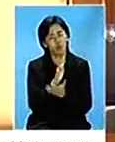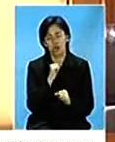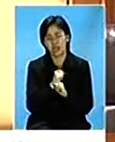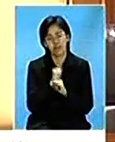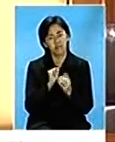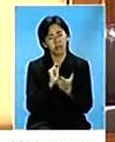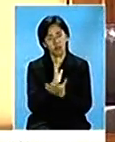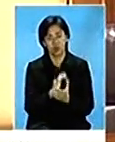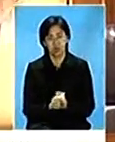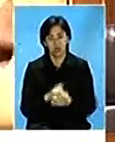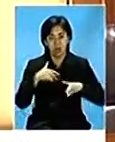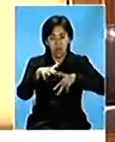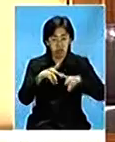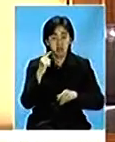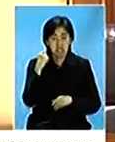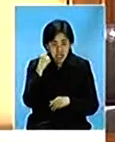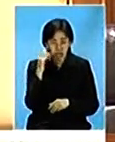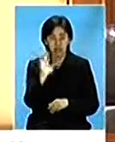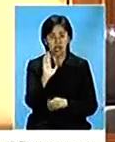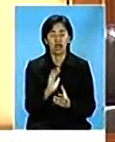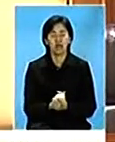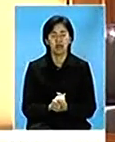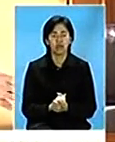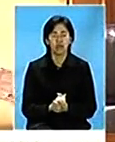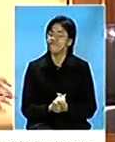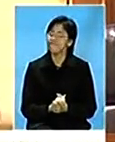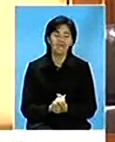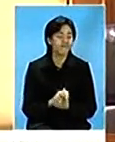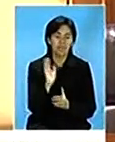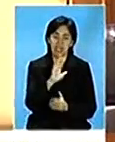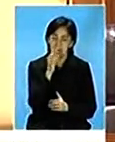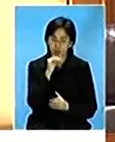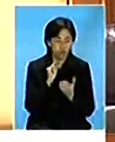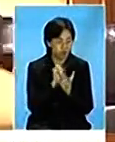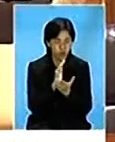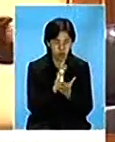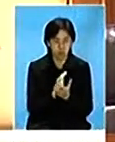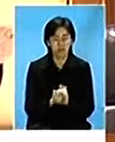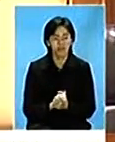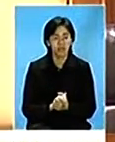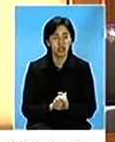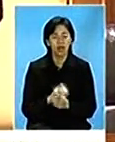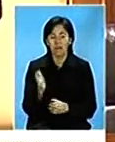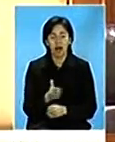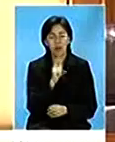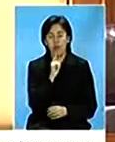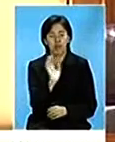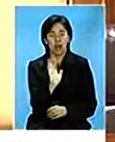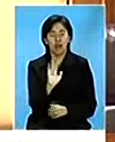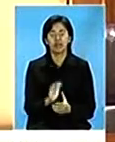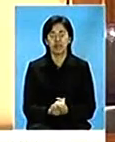างหนึ่งนะฮะและประชาชนก็อย่าไปเชื่อเลยแม้แต่นิดเดียวนะครับมันไม่ใช่อย่างนั้นโดยเด็ดขาดนะครับแล้วก็แล้วไปนะฮะหมดเรื่องผมจะไม่พูดเรื่องนี้อีก